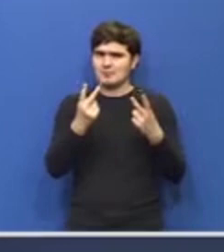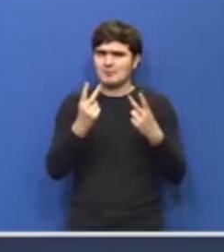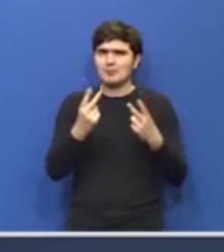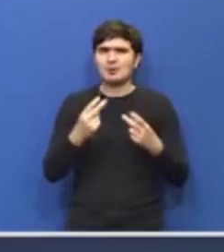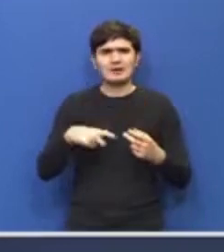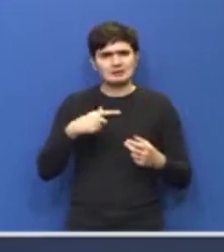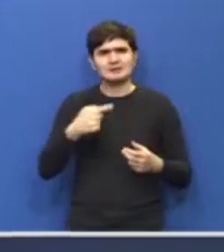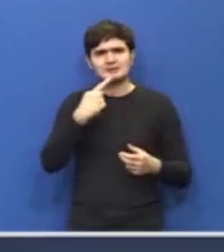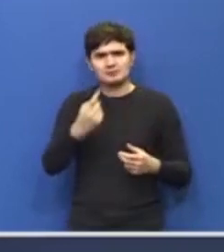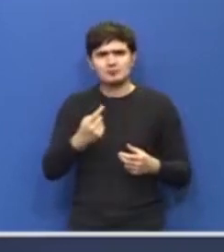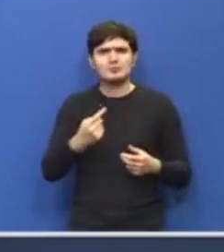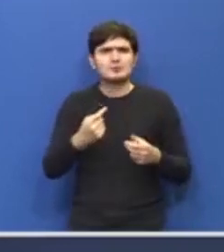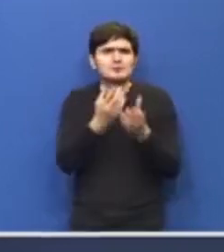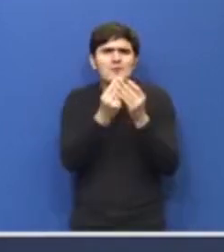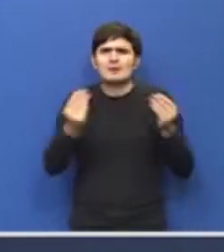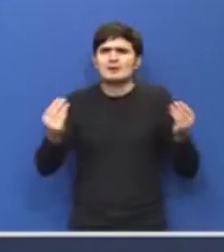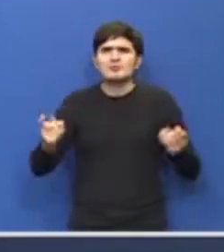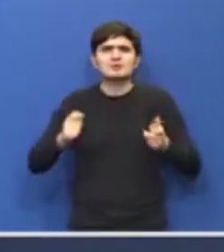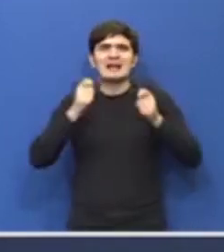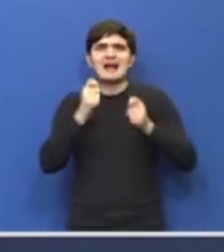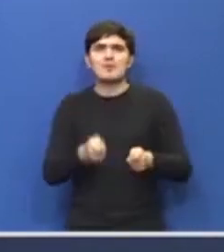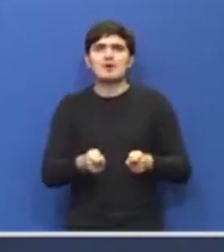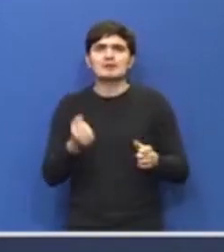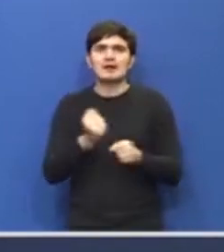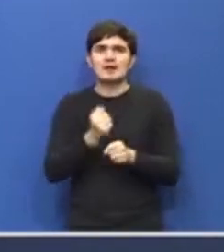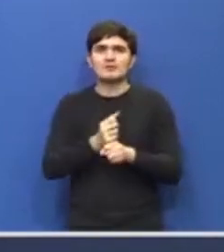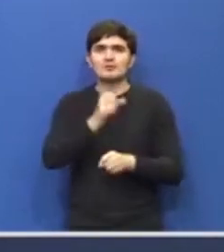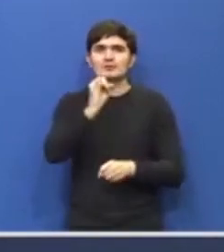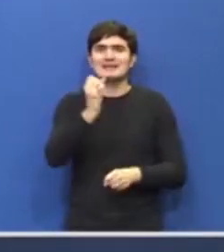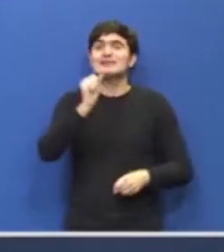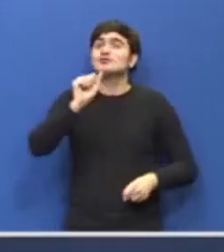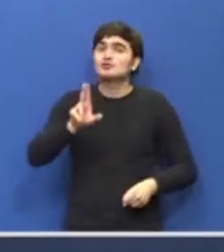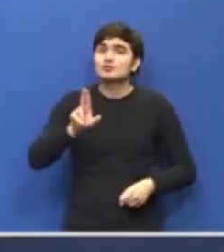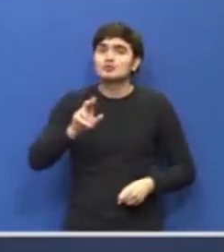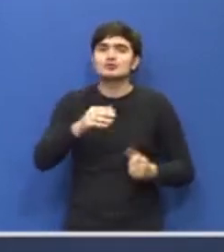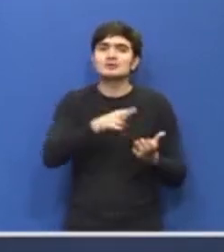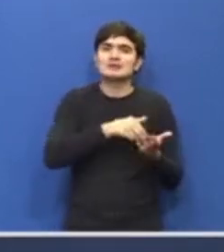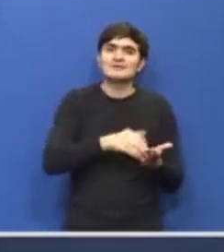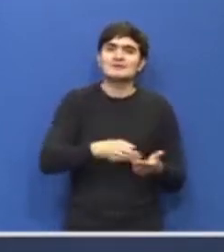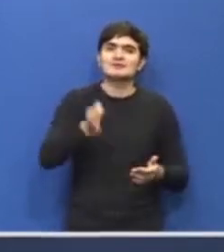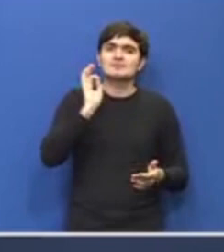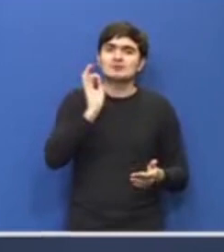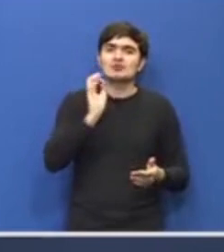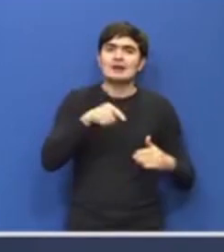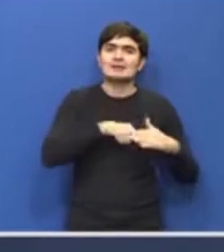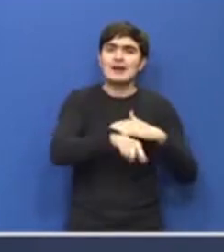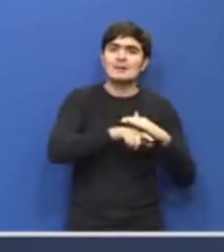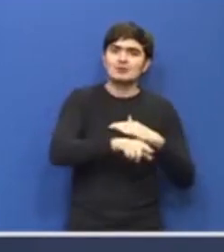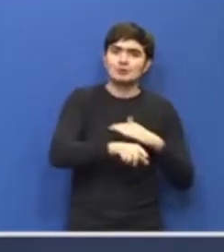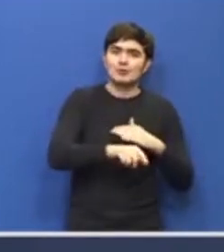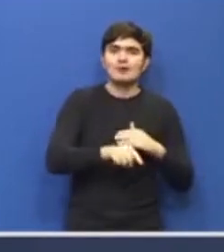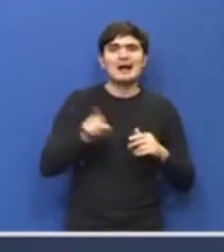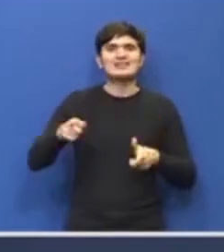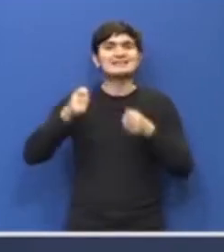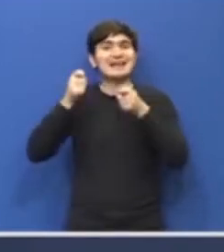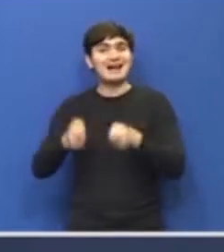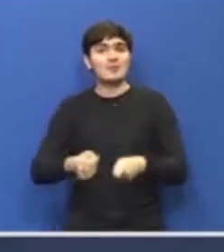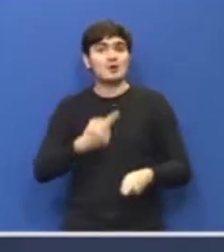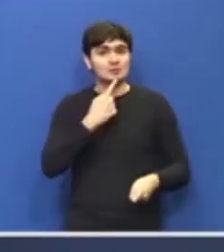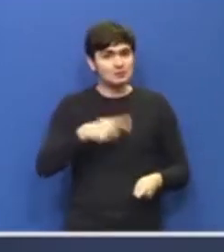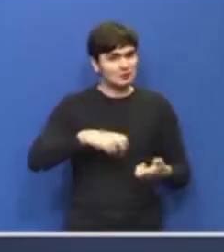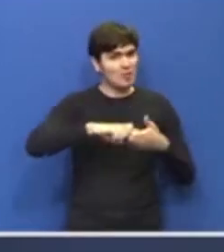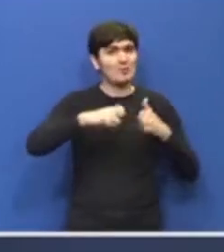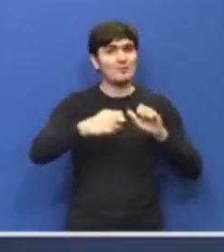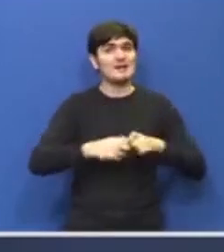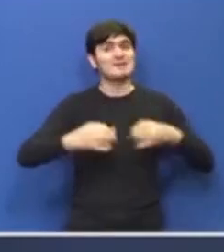că sunt nenumărate rapoarte ale ISU și ale serviciilor specializate din Metrorex care identifică ca problemă